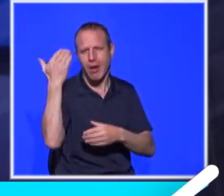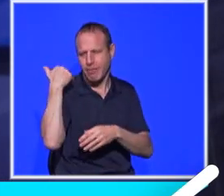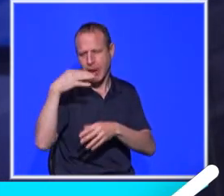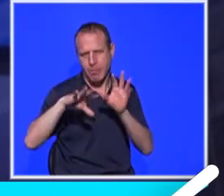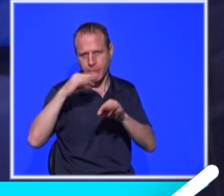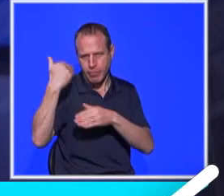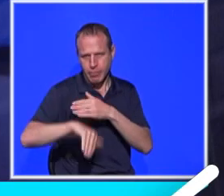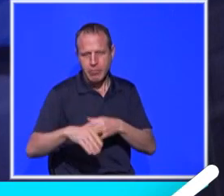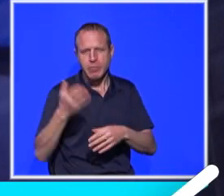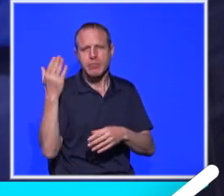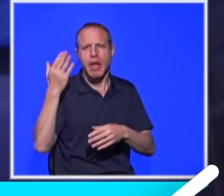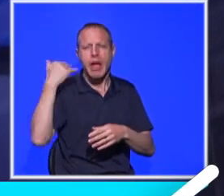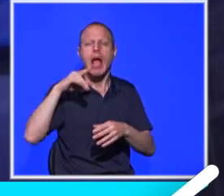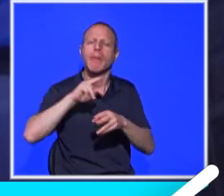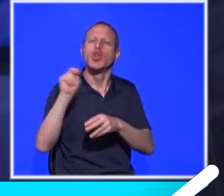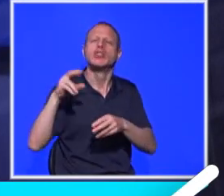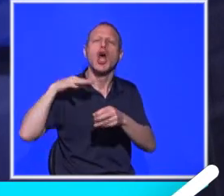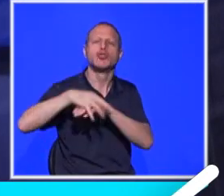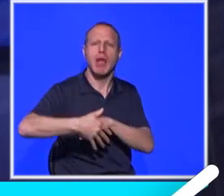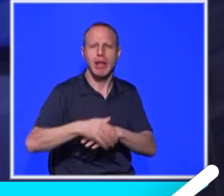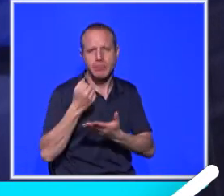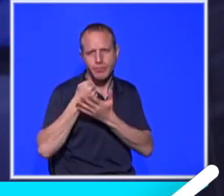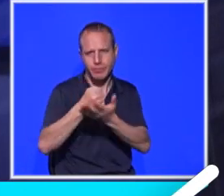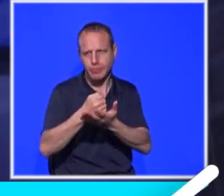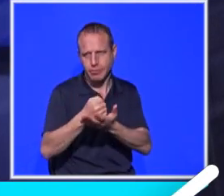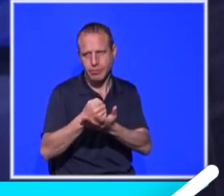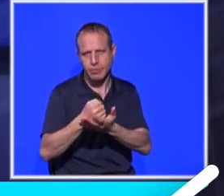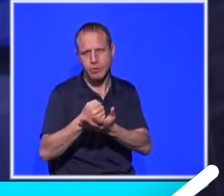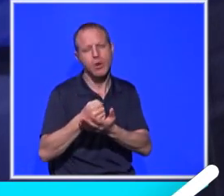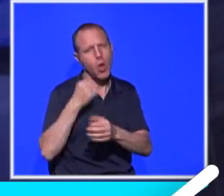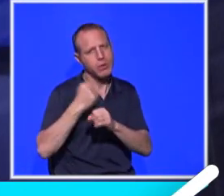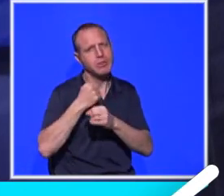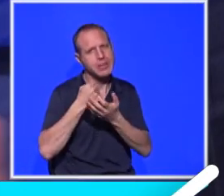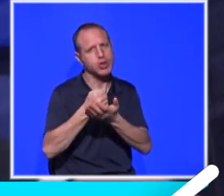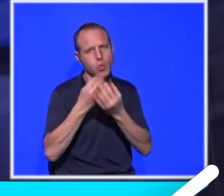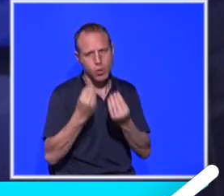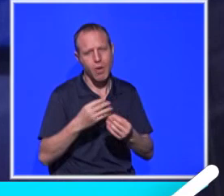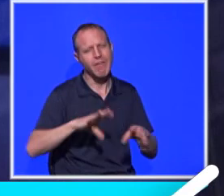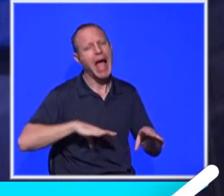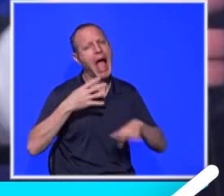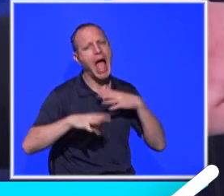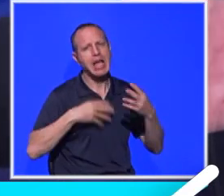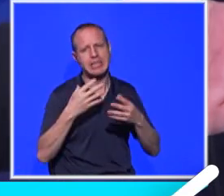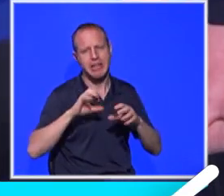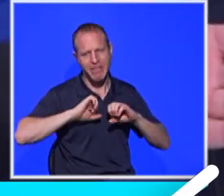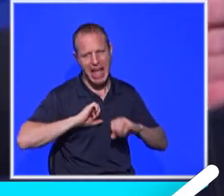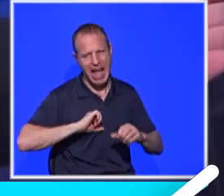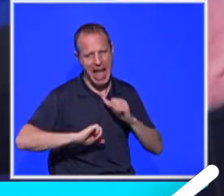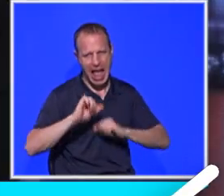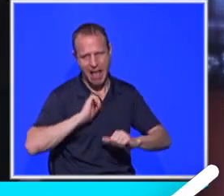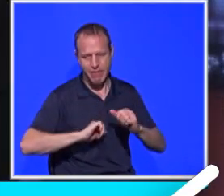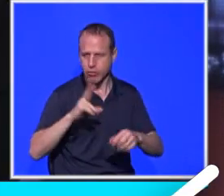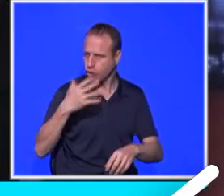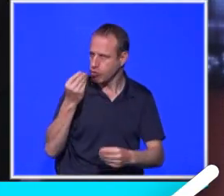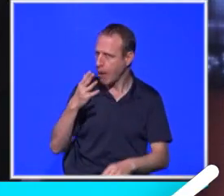האחרונות, היה סביב הנושא של ההשפעה. ייצוג הם כנראה עושים ייצוג טוב. כעס וכאב עם מעלים... יש הרבה מאוד אכזבה